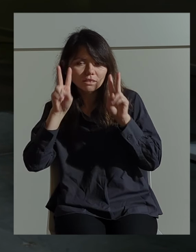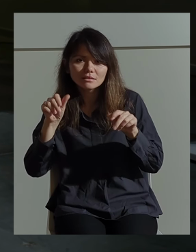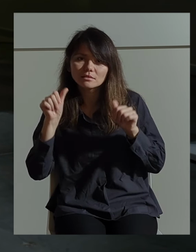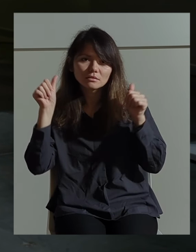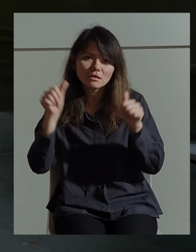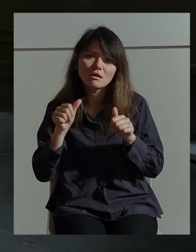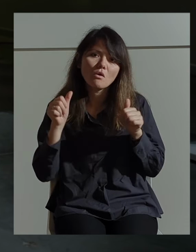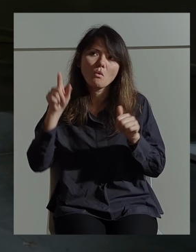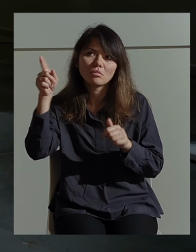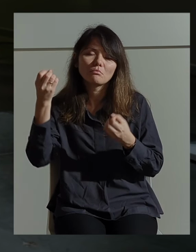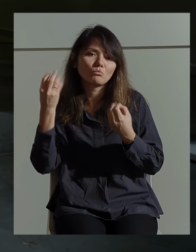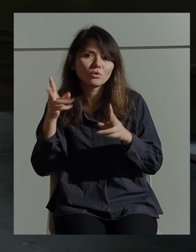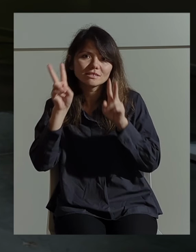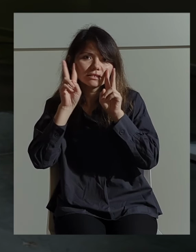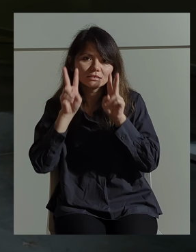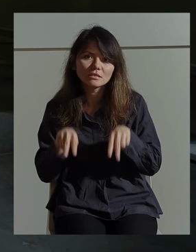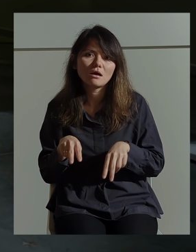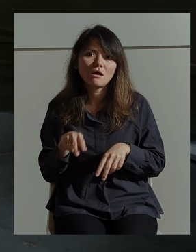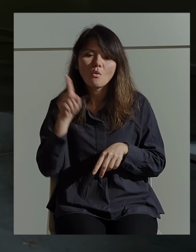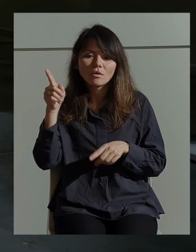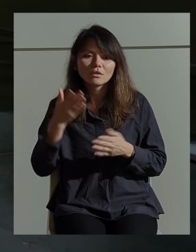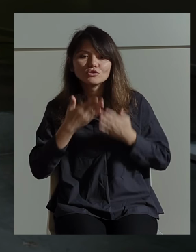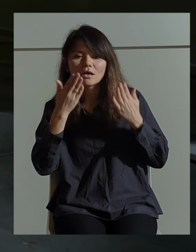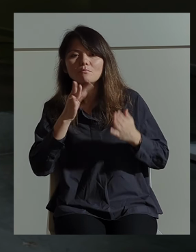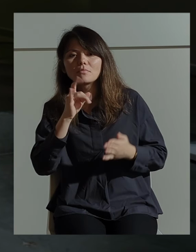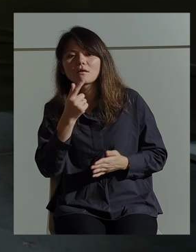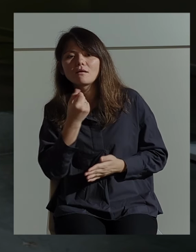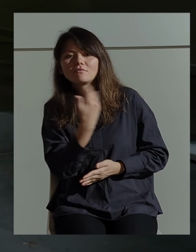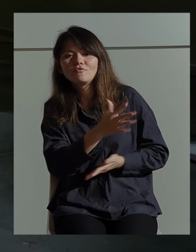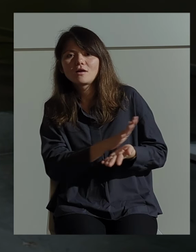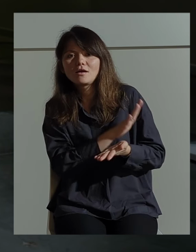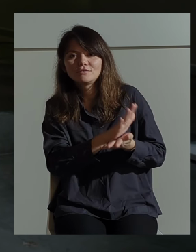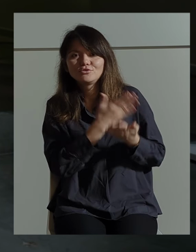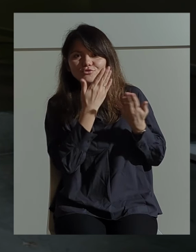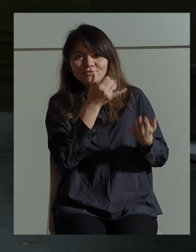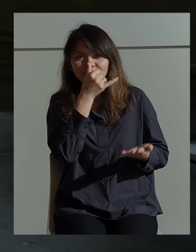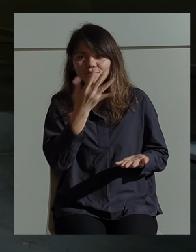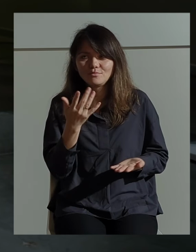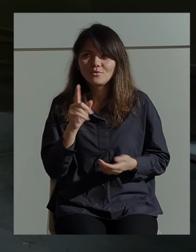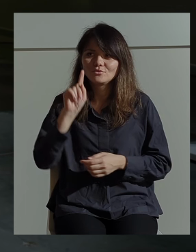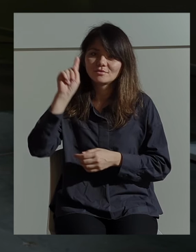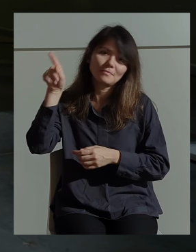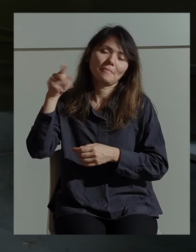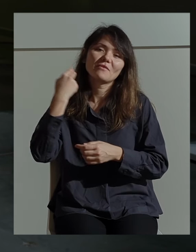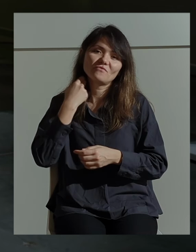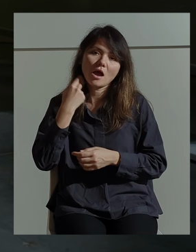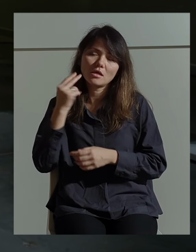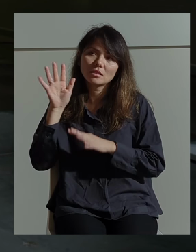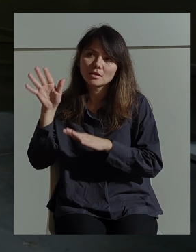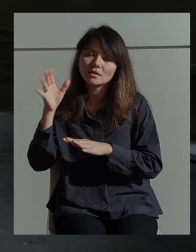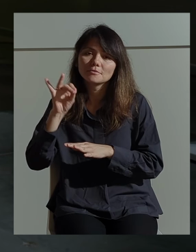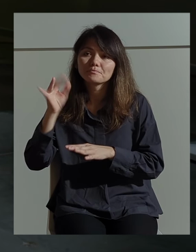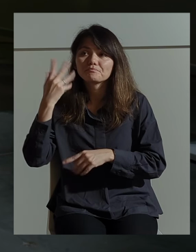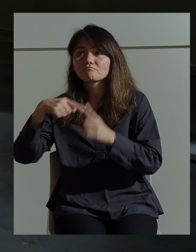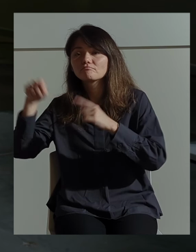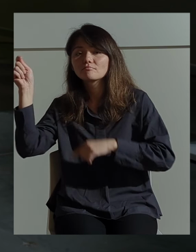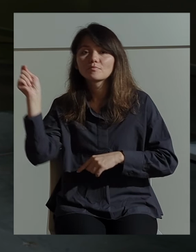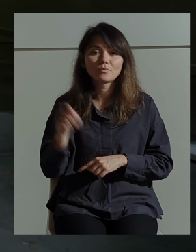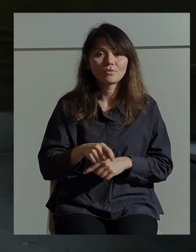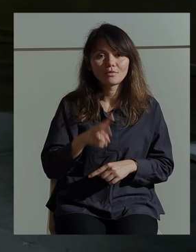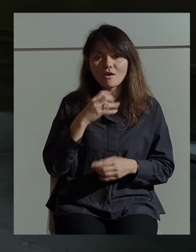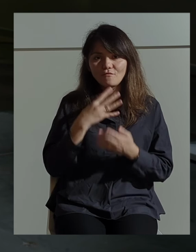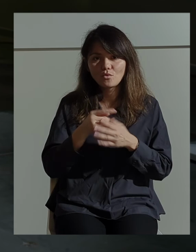сном не духом он просто об этом не знает он не может читать пражские газеты у себя в Англии и как ни в чём не бывало возвращается к